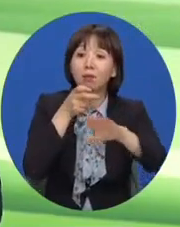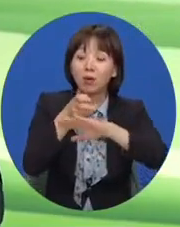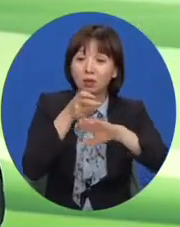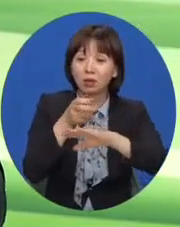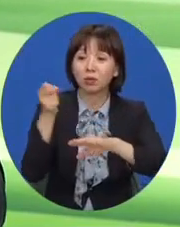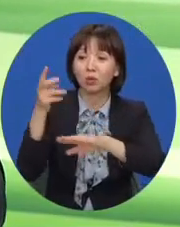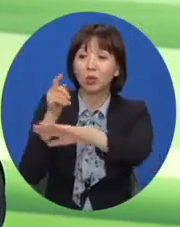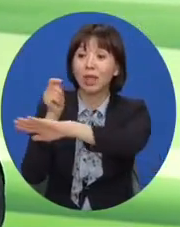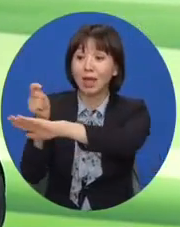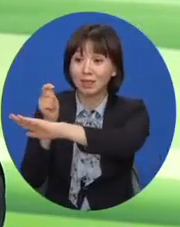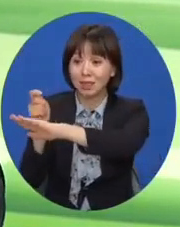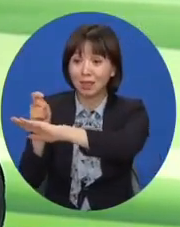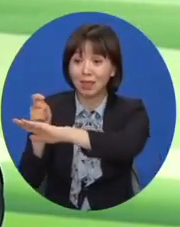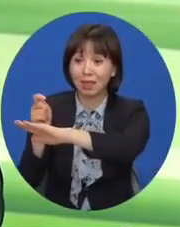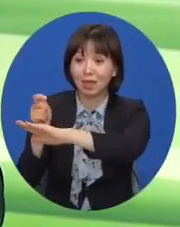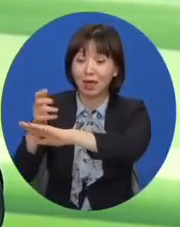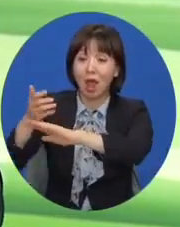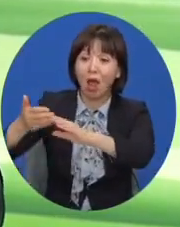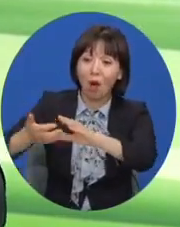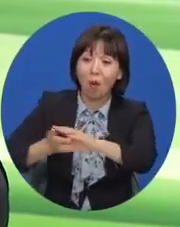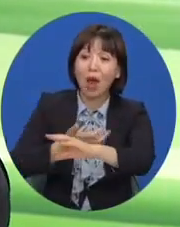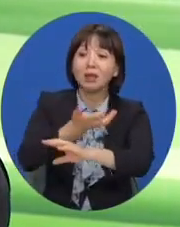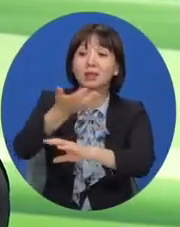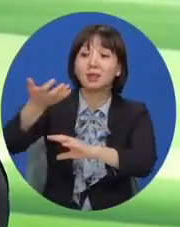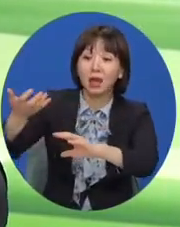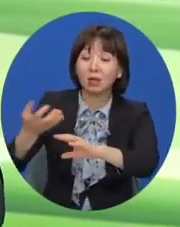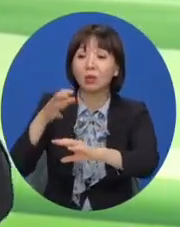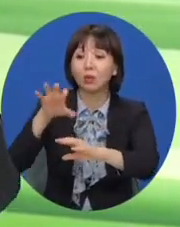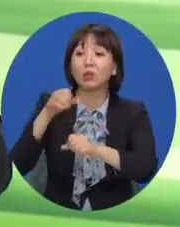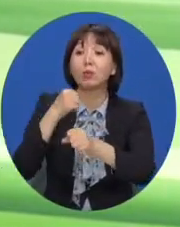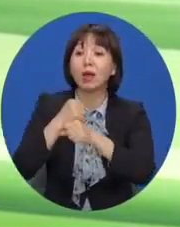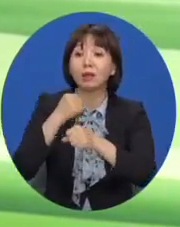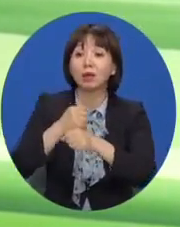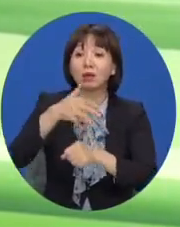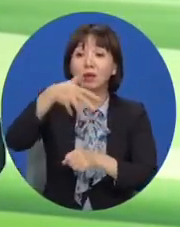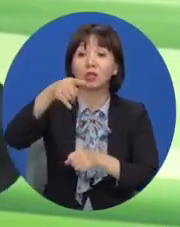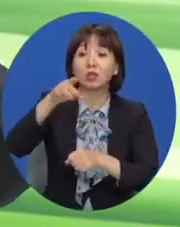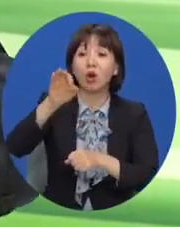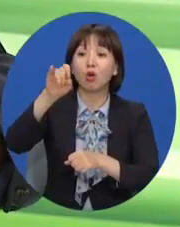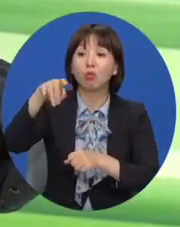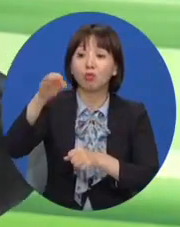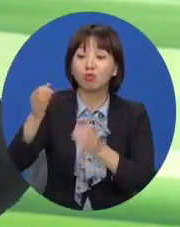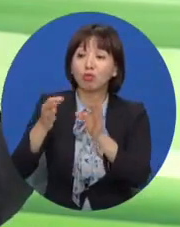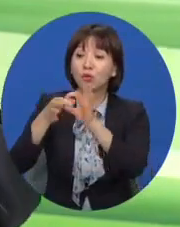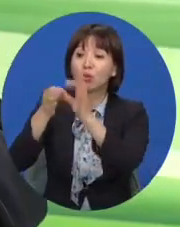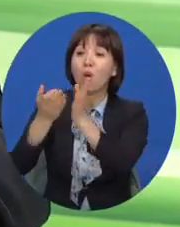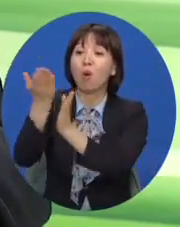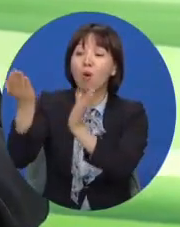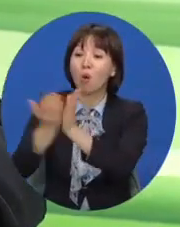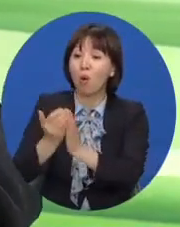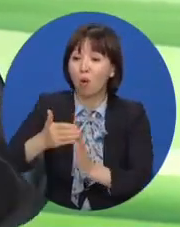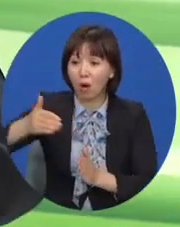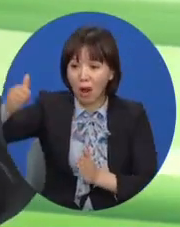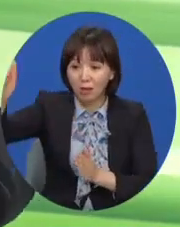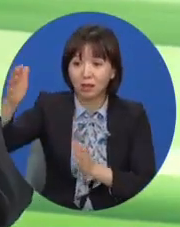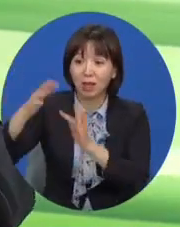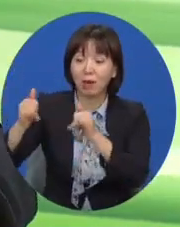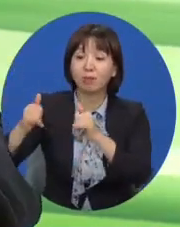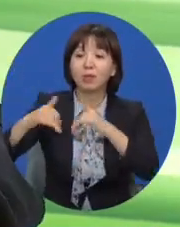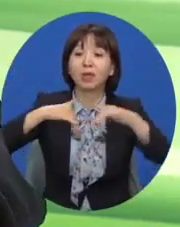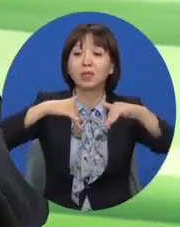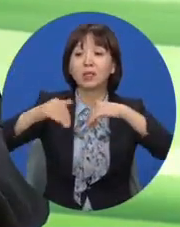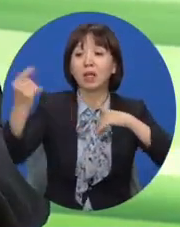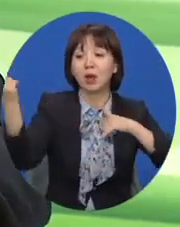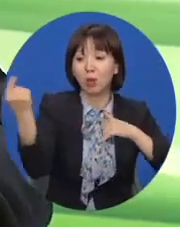택시가 이렇게 환승하는 이런 자리로도 만들어서 청풍호로 나가는 사람이라든가 또 우리 또 시내로 통과를